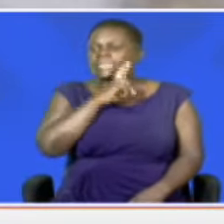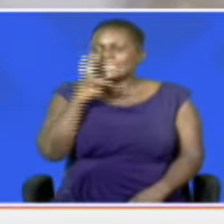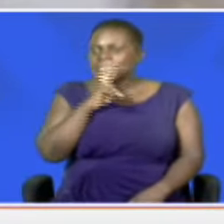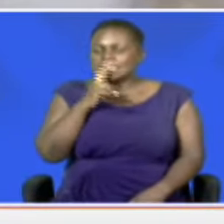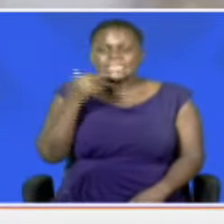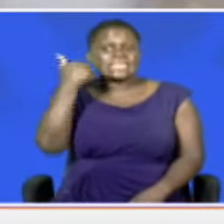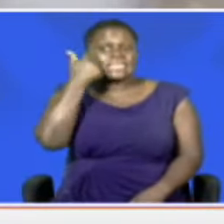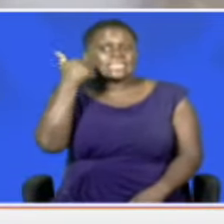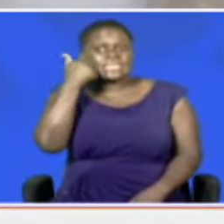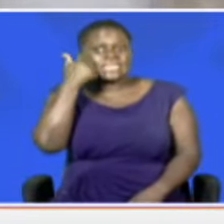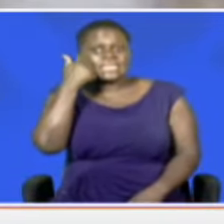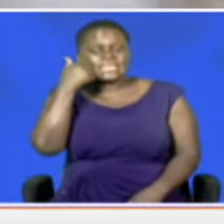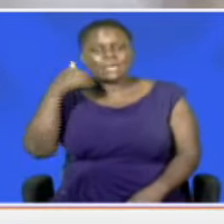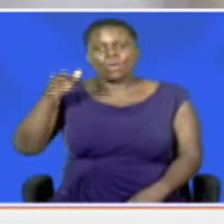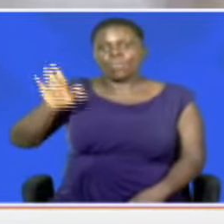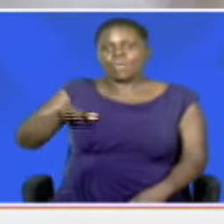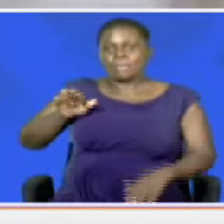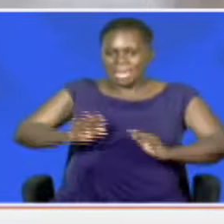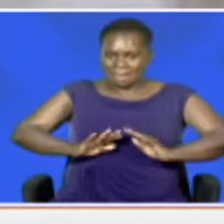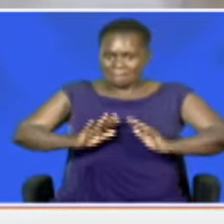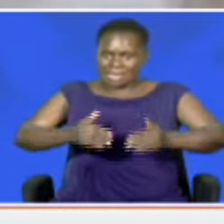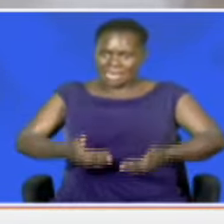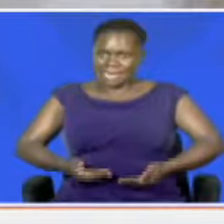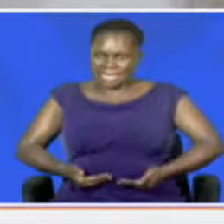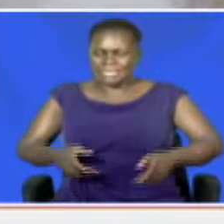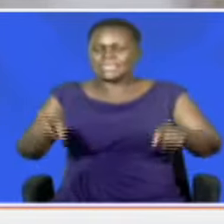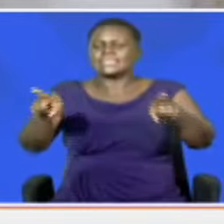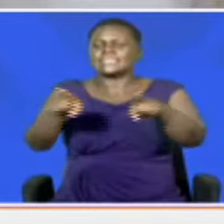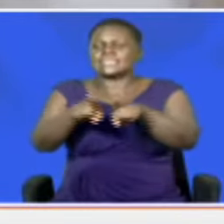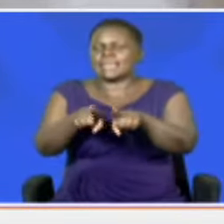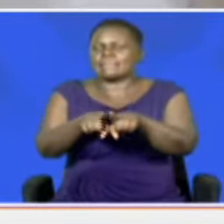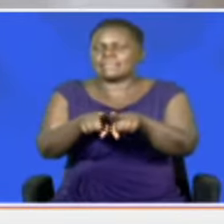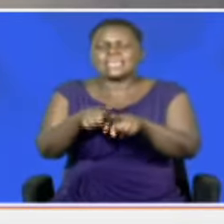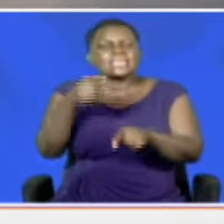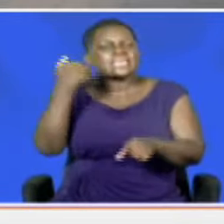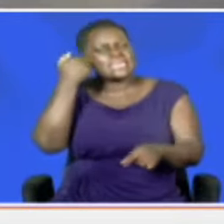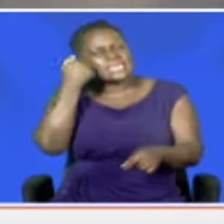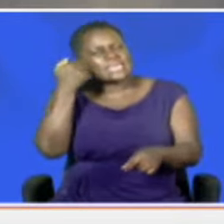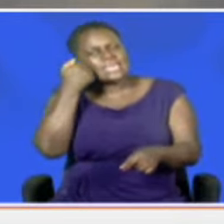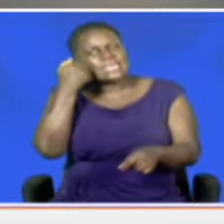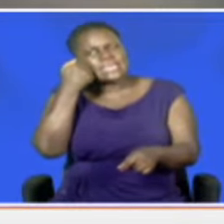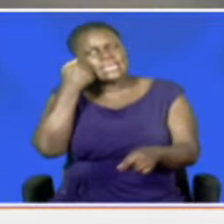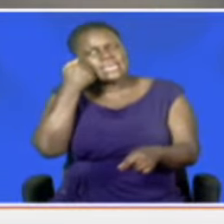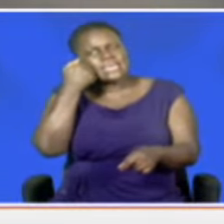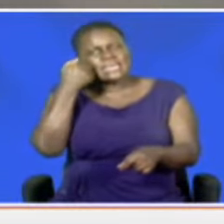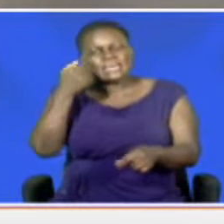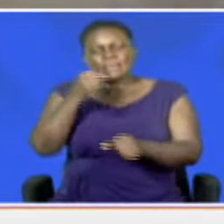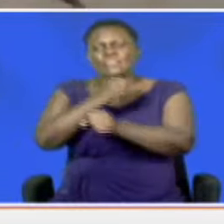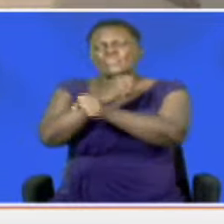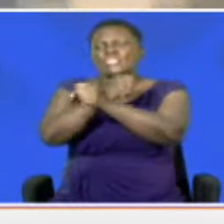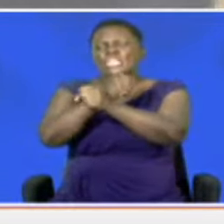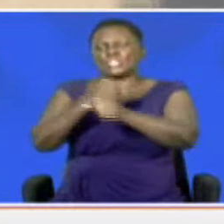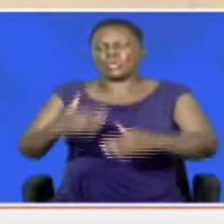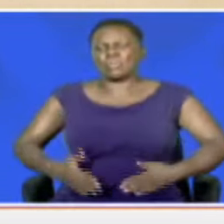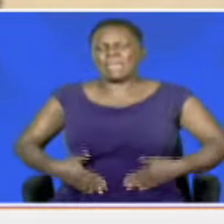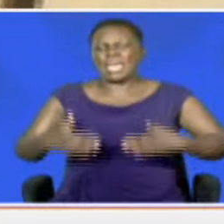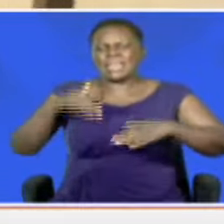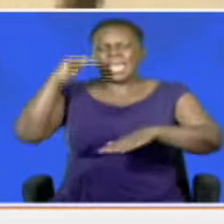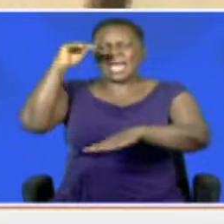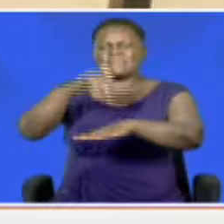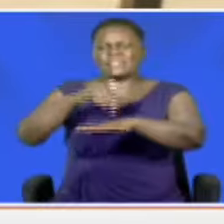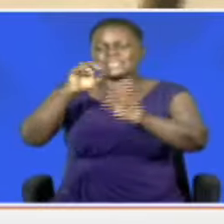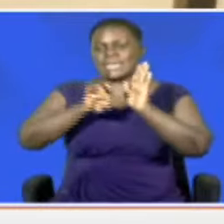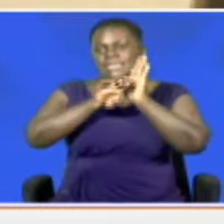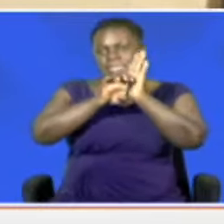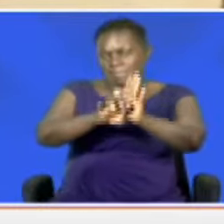ya ugonjwa huo ni kina mama wajawazito na vile vile wagonjwa ambao viwango vyao vya kinga mwilini vimeathiriwa